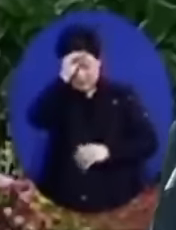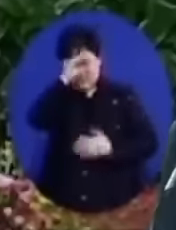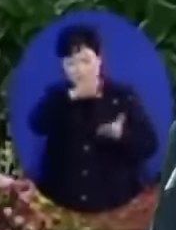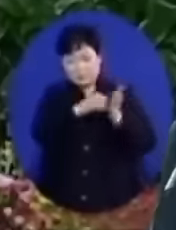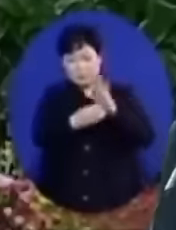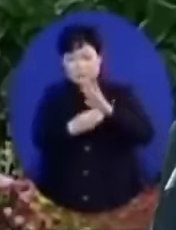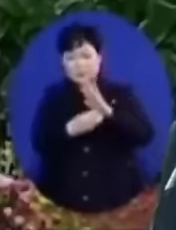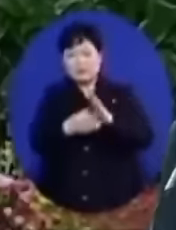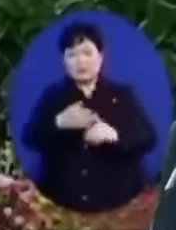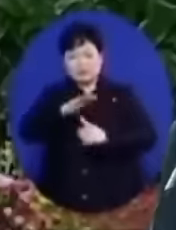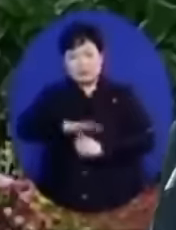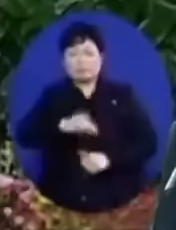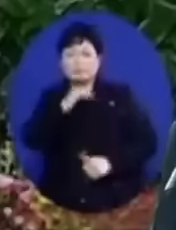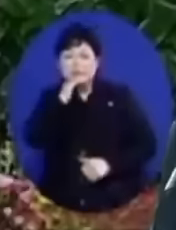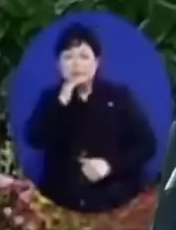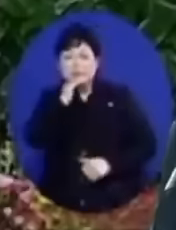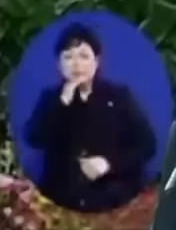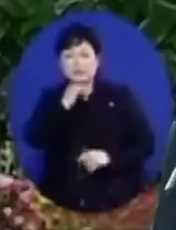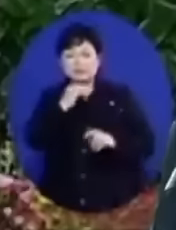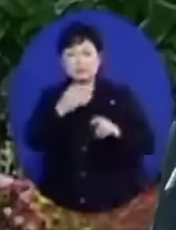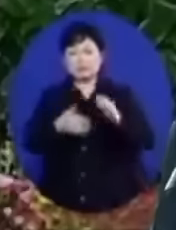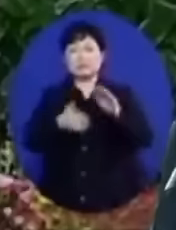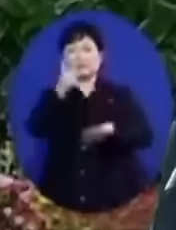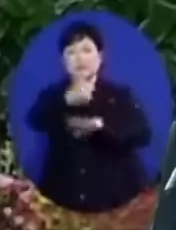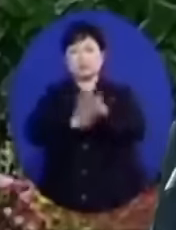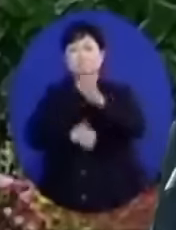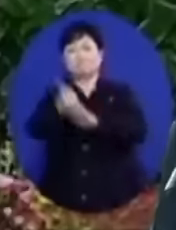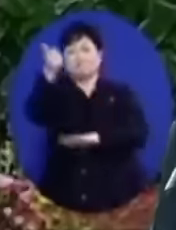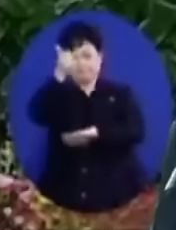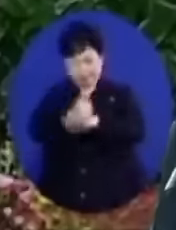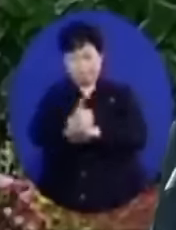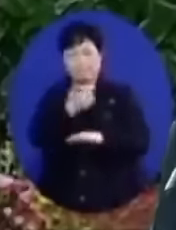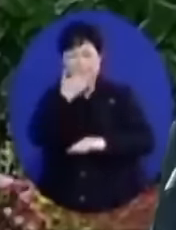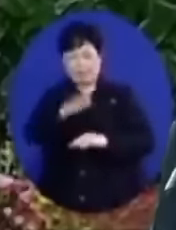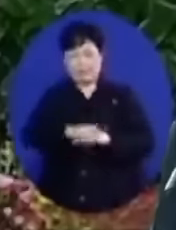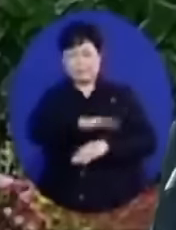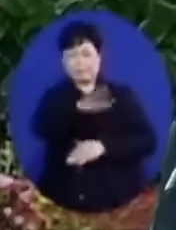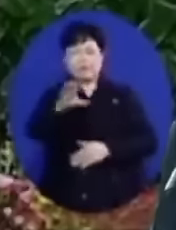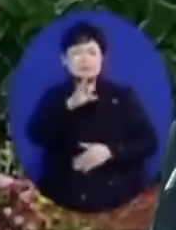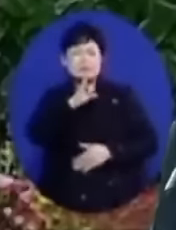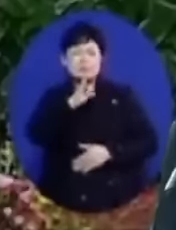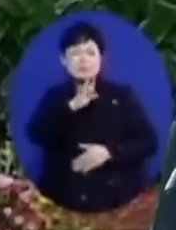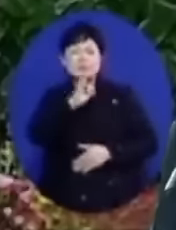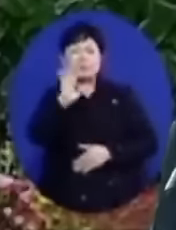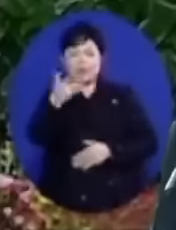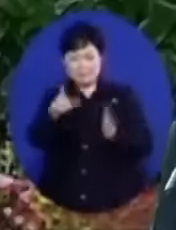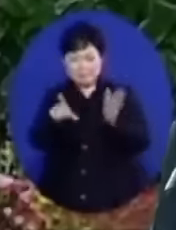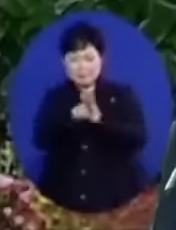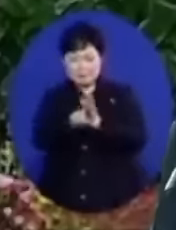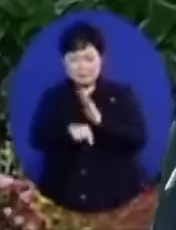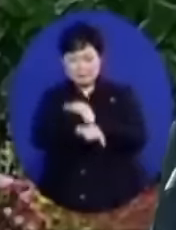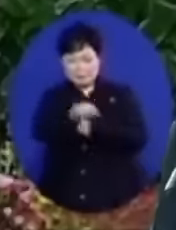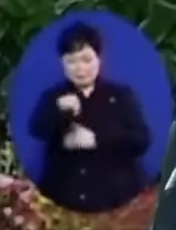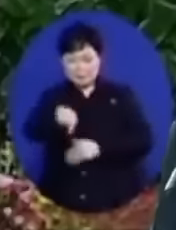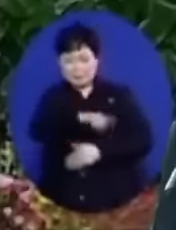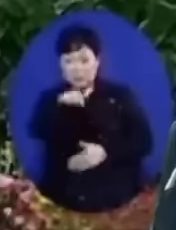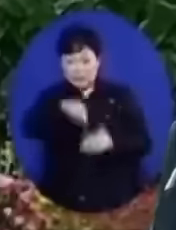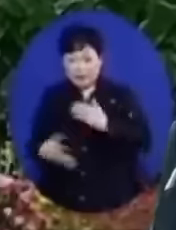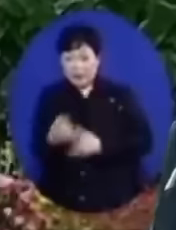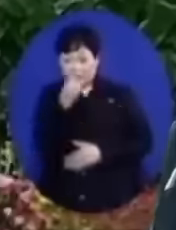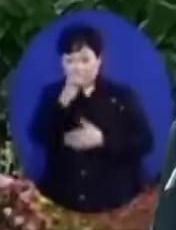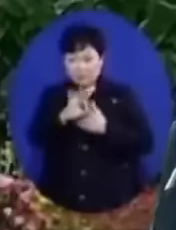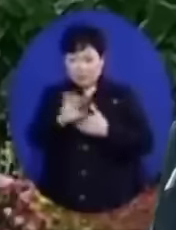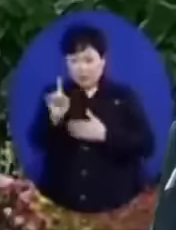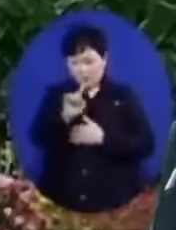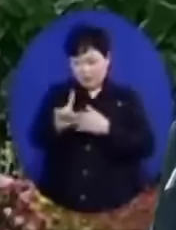모두 참고 기다림으로 승리한 사람들인 것입니다. 우리가 정말 참된 믿음은 우리 안에 가지고 있다면 어떤